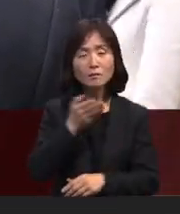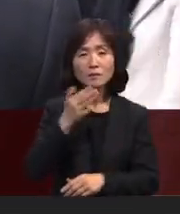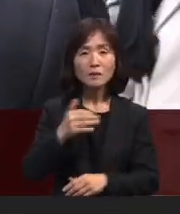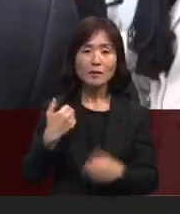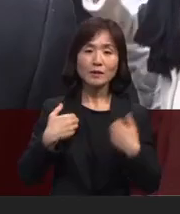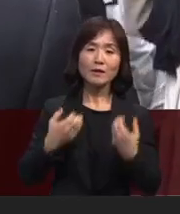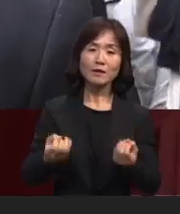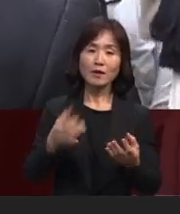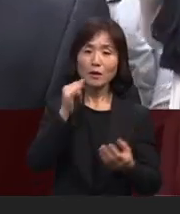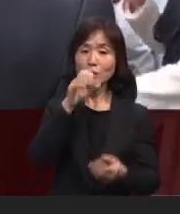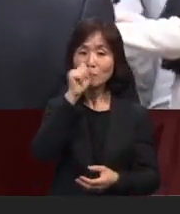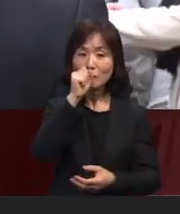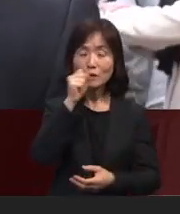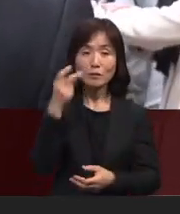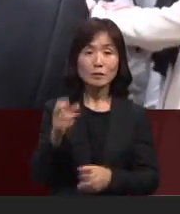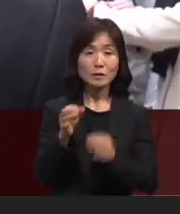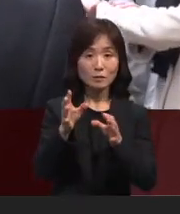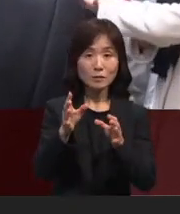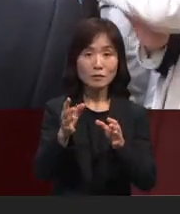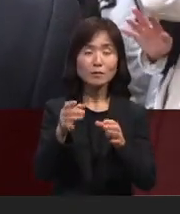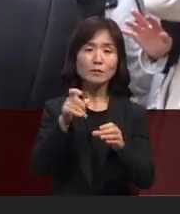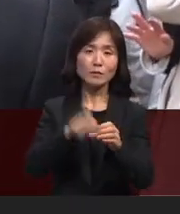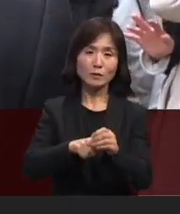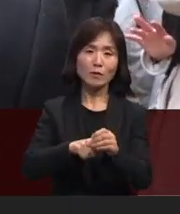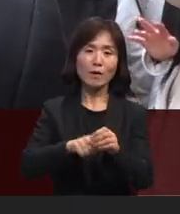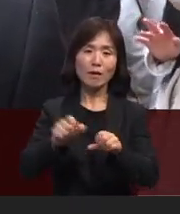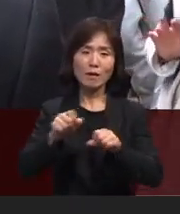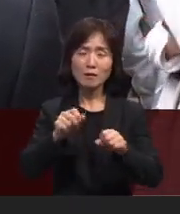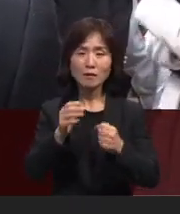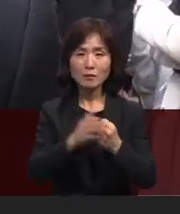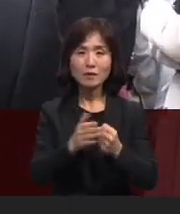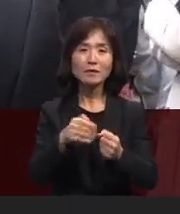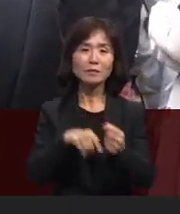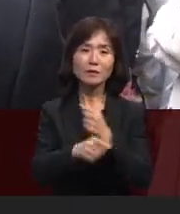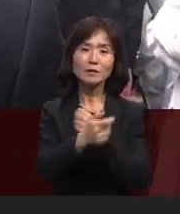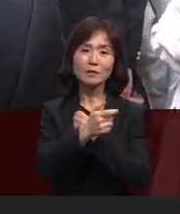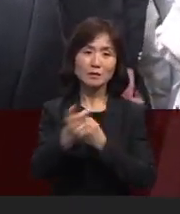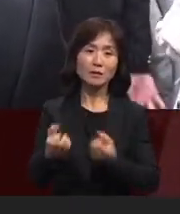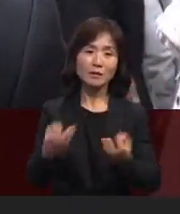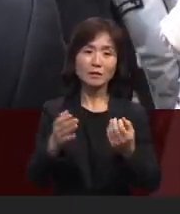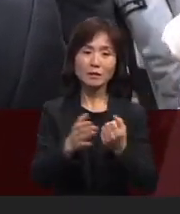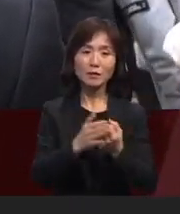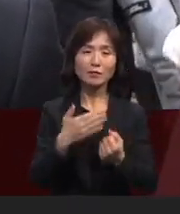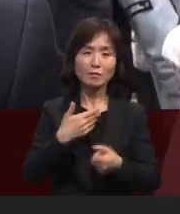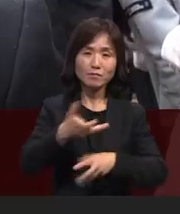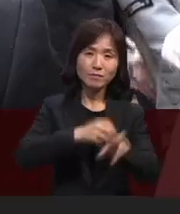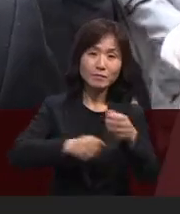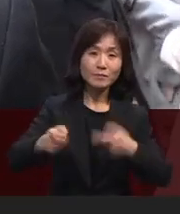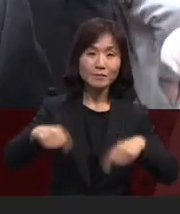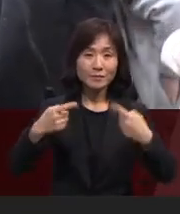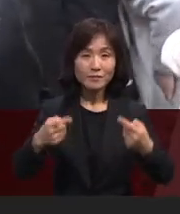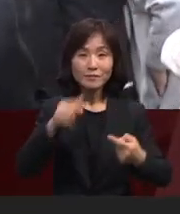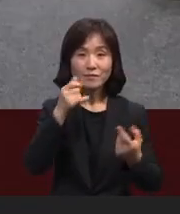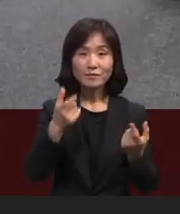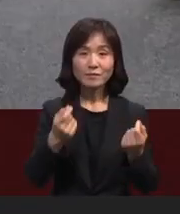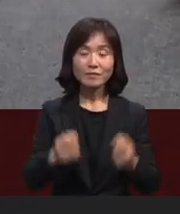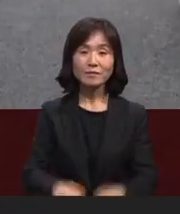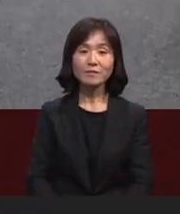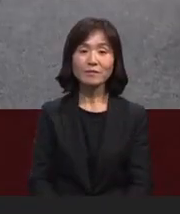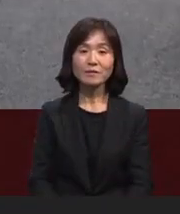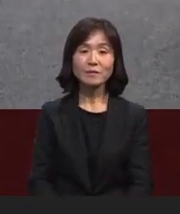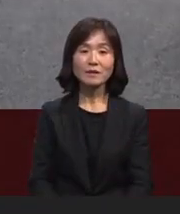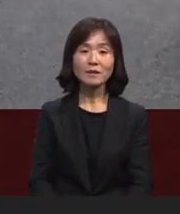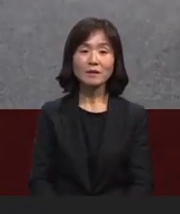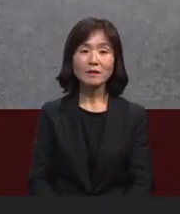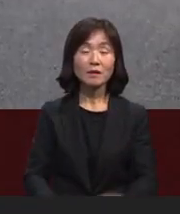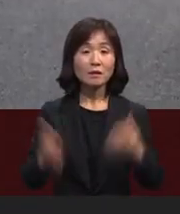좋았고 그리고 또 이게 기부를 하기 위해서 하는 거다 보니까 뜻깊은 행사라서 저희가 더 적극적으로 참여했던 것 같습니다. 아이들에게